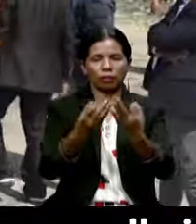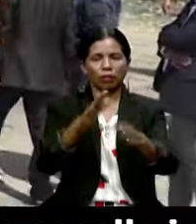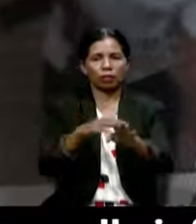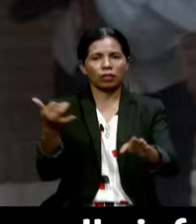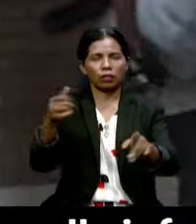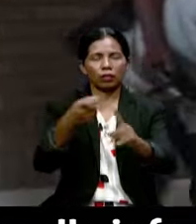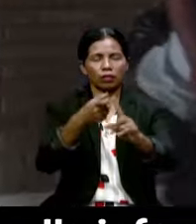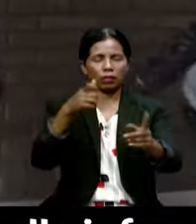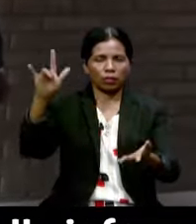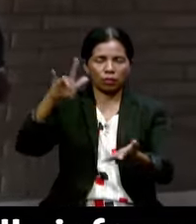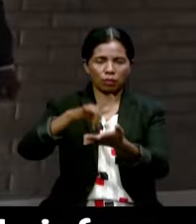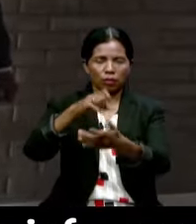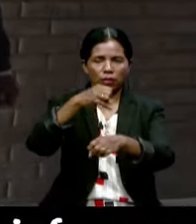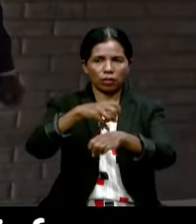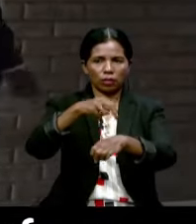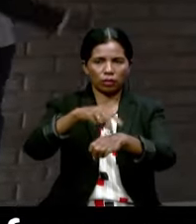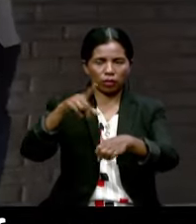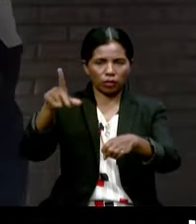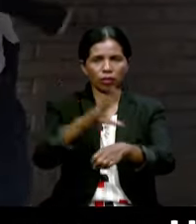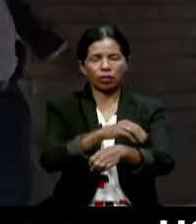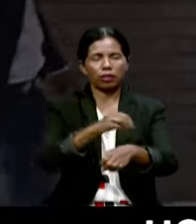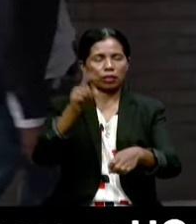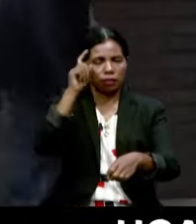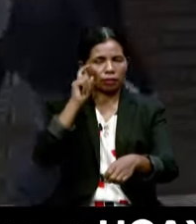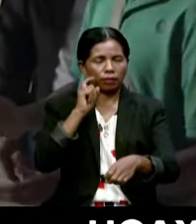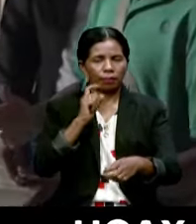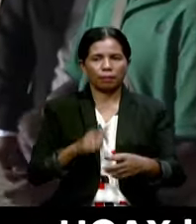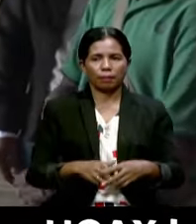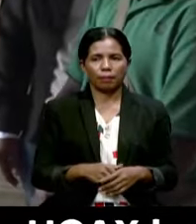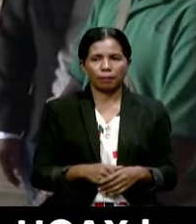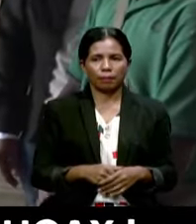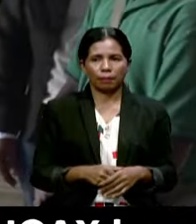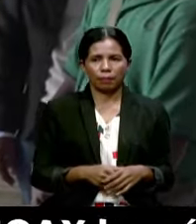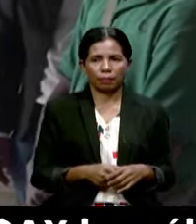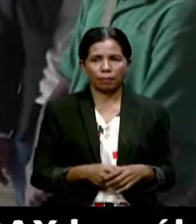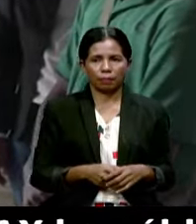husi aeroporto internacional comandante em Sefidas Valentil, kaira lasanana Gusmão Suai, Lamberto da Silva, ZMN.